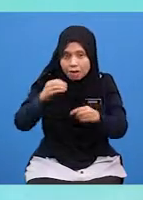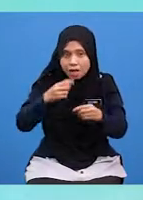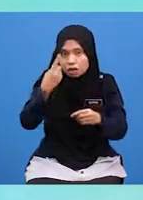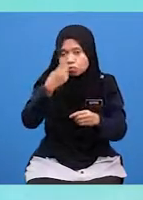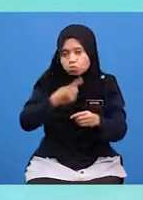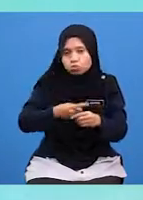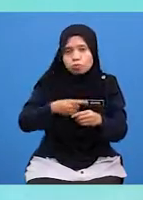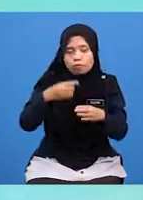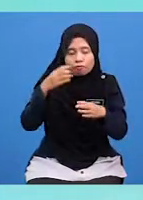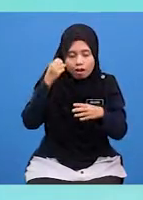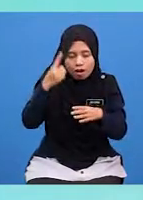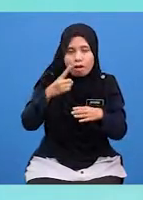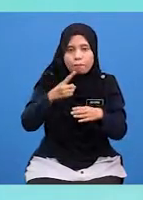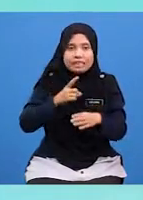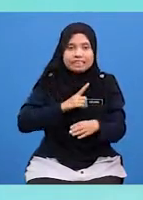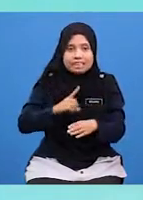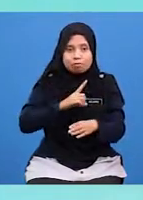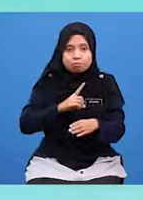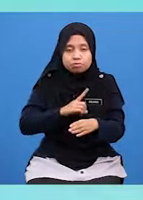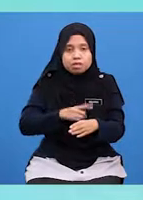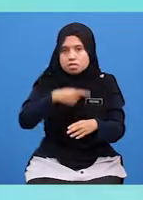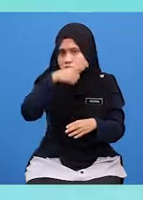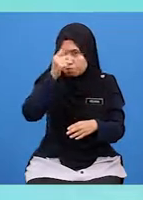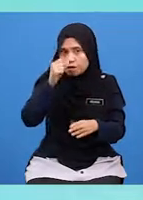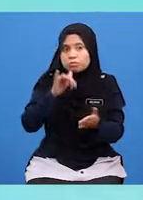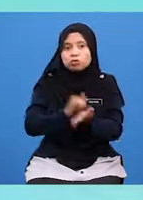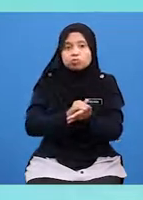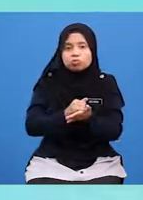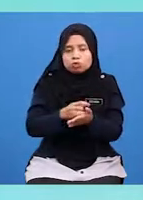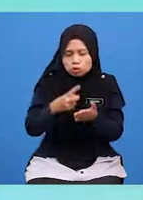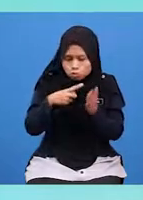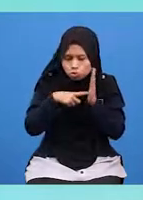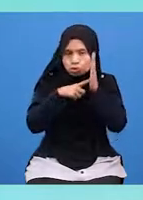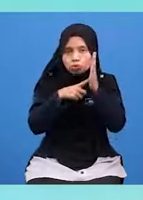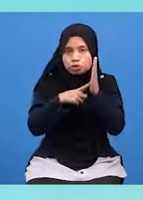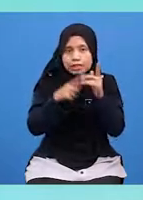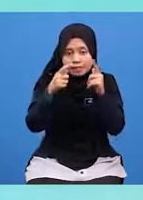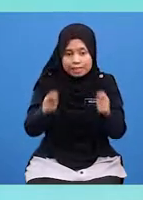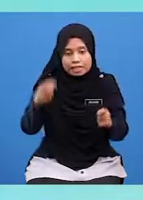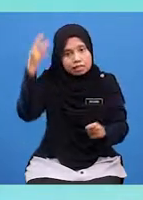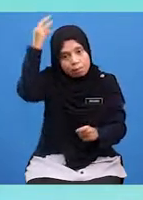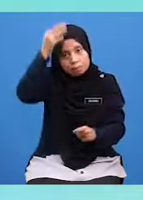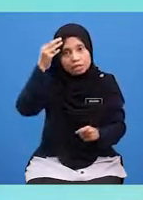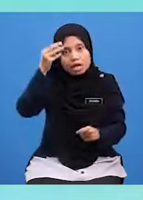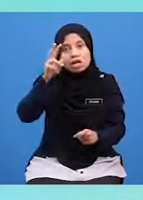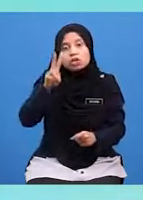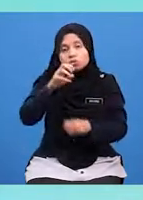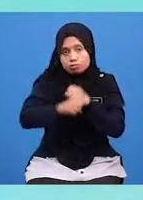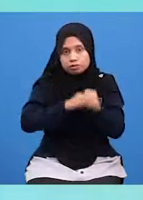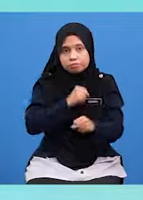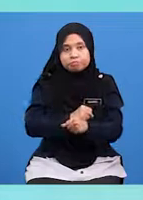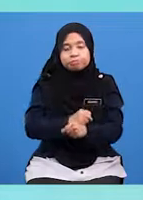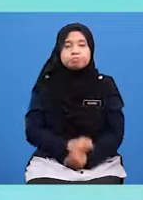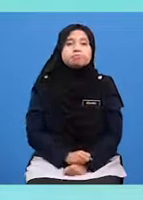mendalami ilmu agama. Hal ini terbukti apabila beliau tinggal di Mekah selama